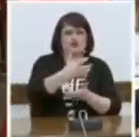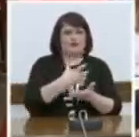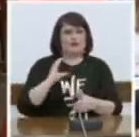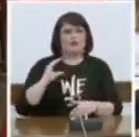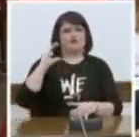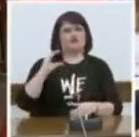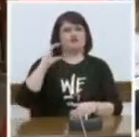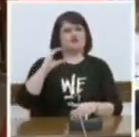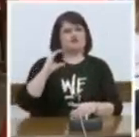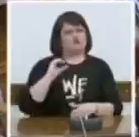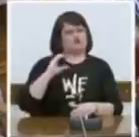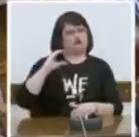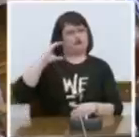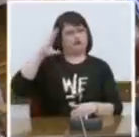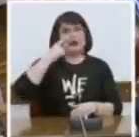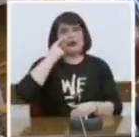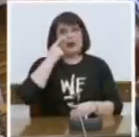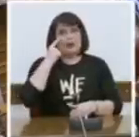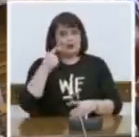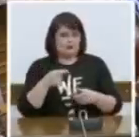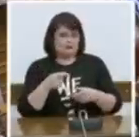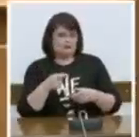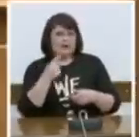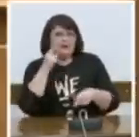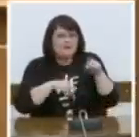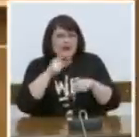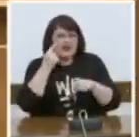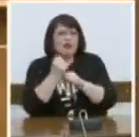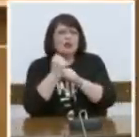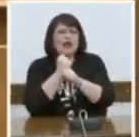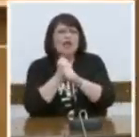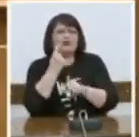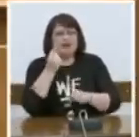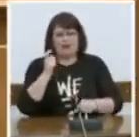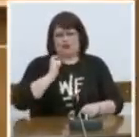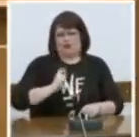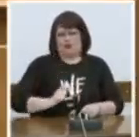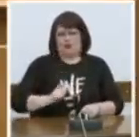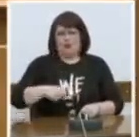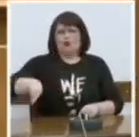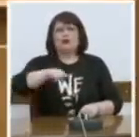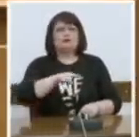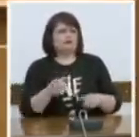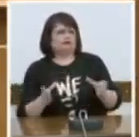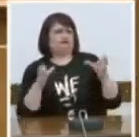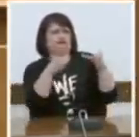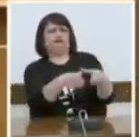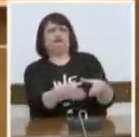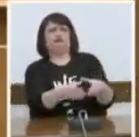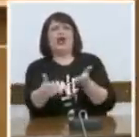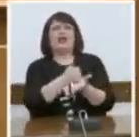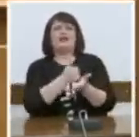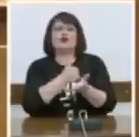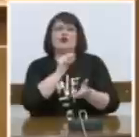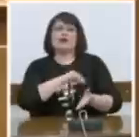όλες που βλέπουν ότι ο πλούτος από την εργασία τους μπαίνει σε τσέπες άλλων. Αυτό έγινε με τα υπερκέρδη. Τα άδικα κέρδη είναι ότι ο πλούτος